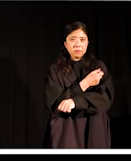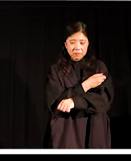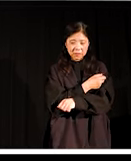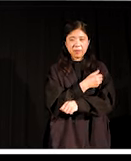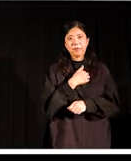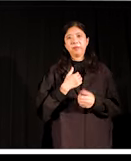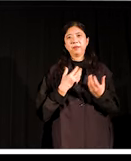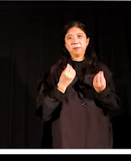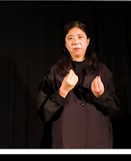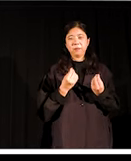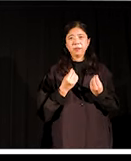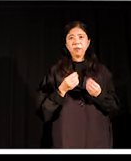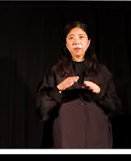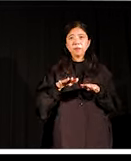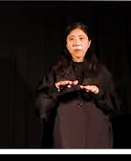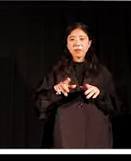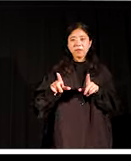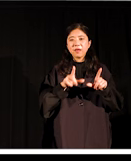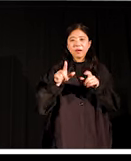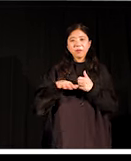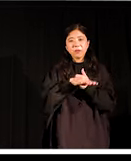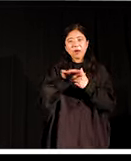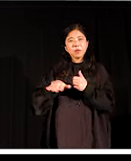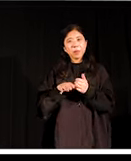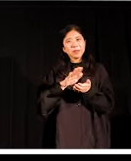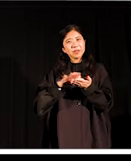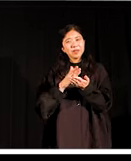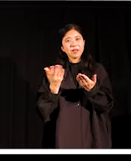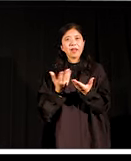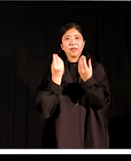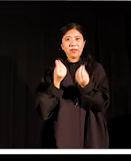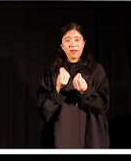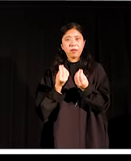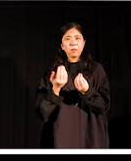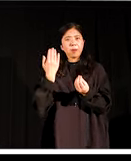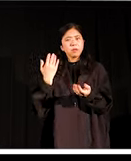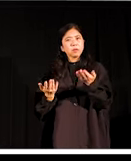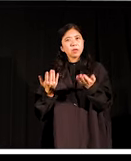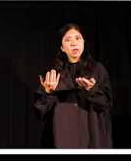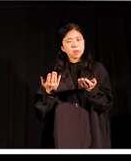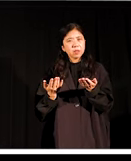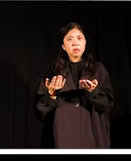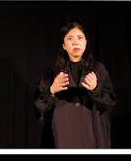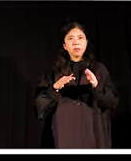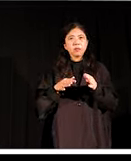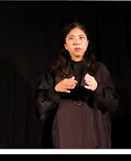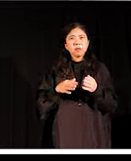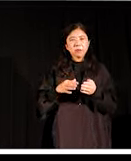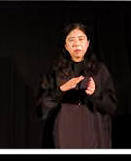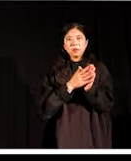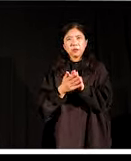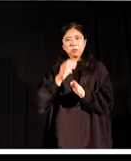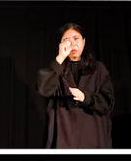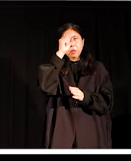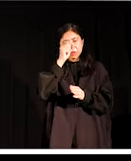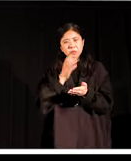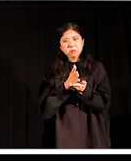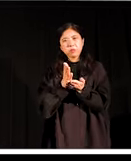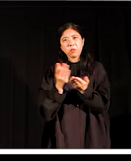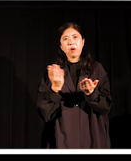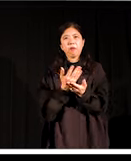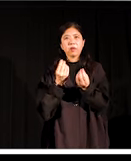たあとは衛生環境が良くなったのもあってだいぶあの死ぬ病気が変わってきました最近はまガデとか脳血管障害とかで亡くなられる方